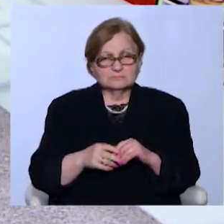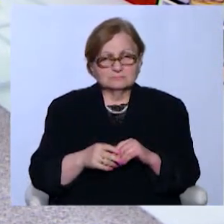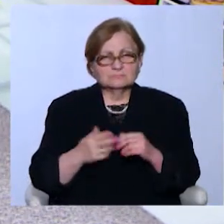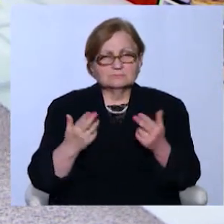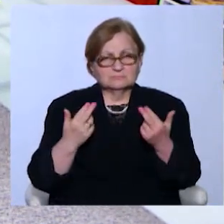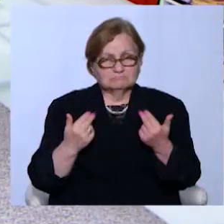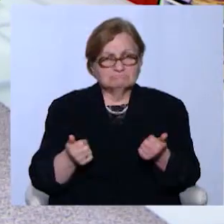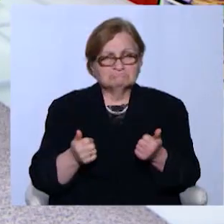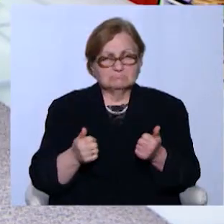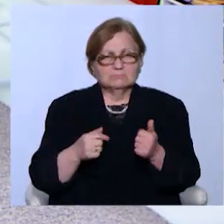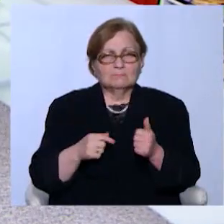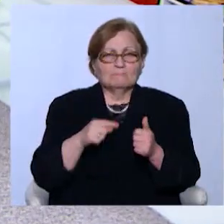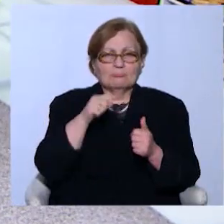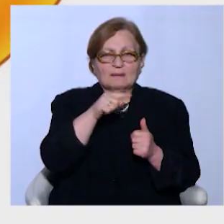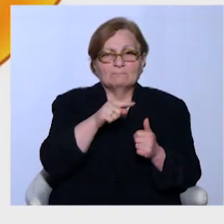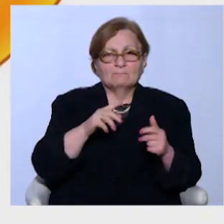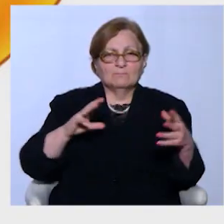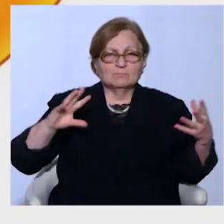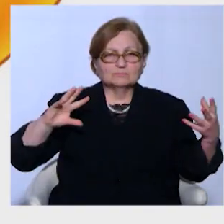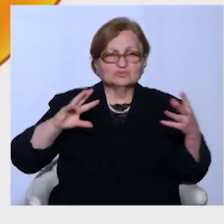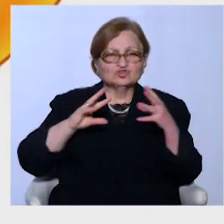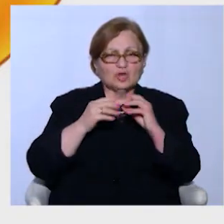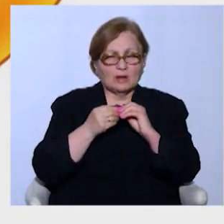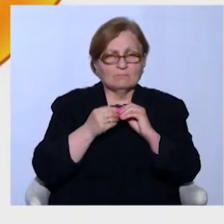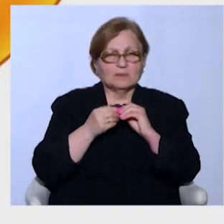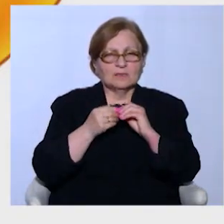დიახ, მათი ჯამი იწერება შუაში.